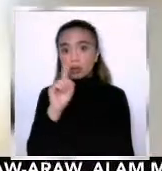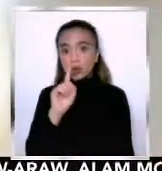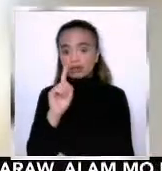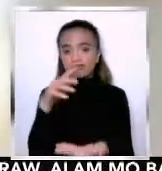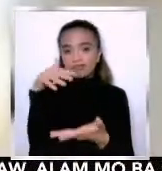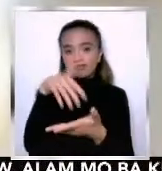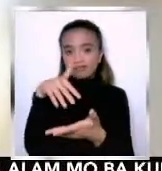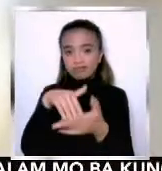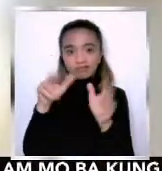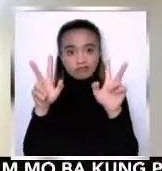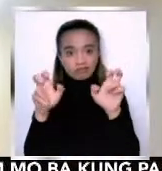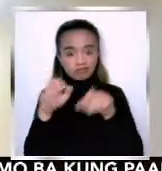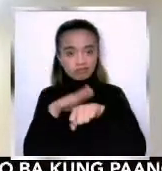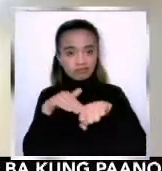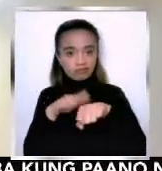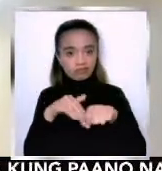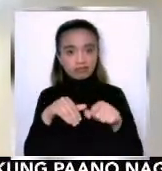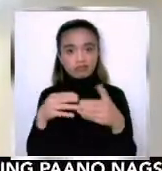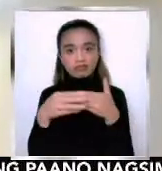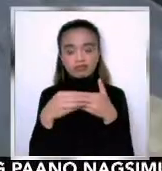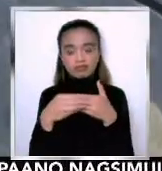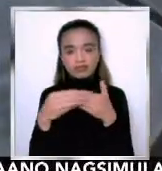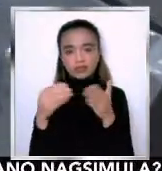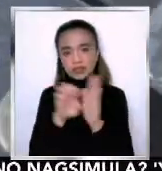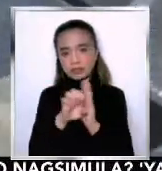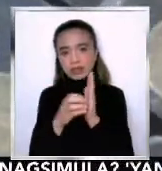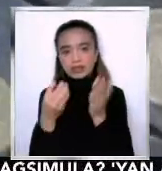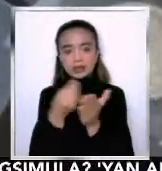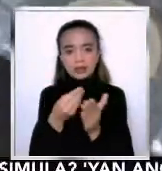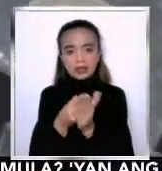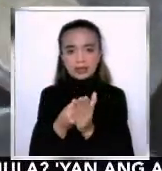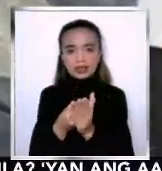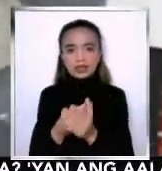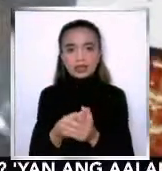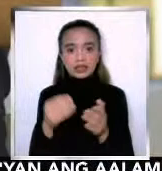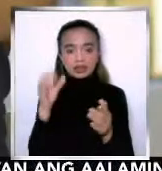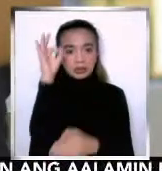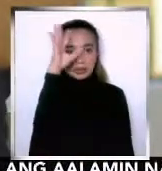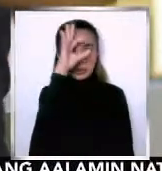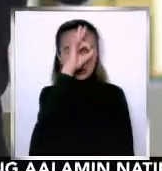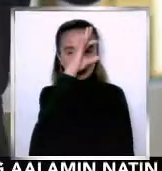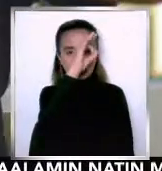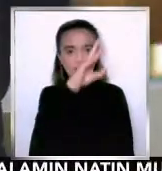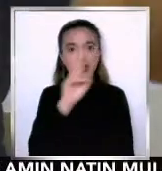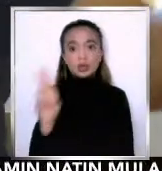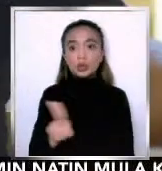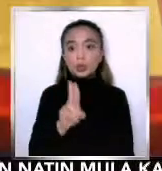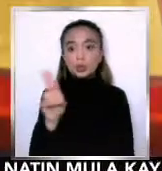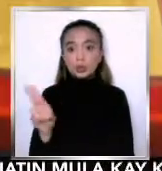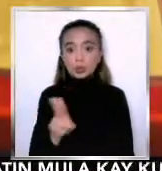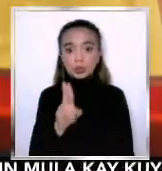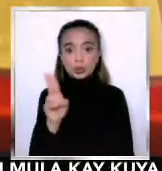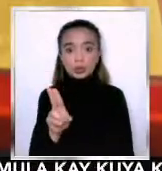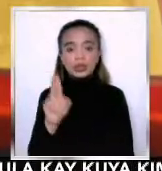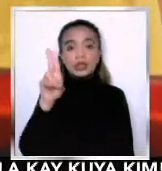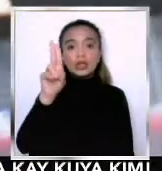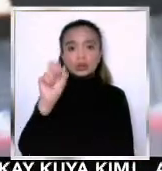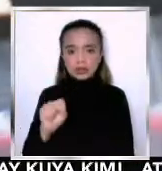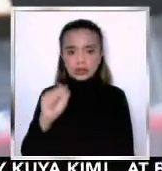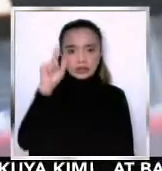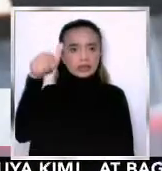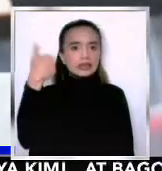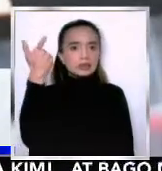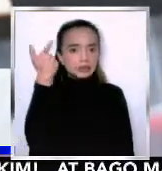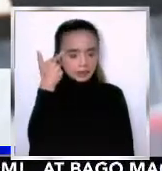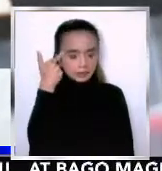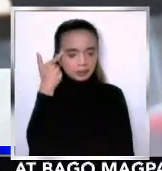currencies? Numismatist, kagaya ni Archie. Itong mga coin na to, coin siya na ginamit under US government. Ang isa sa pinaka may